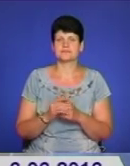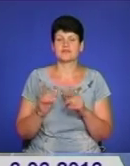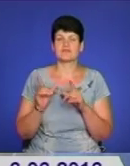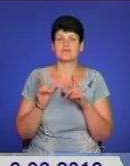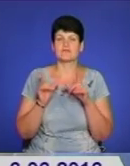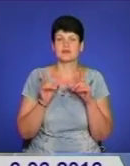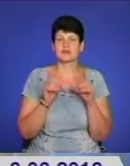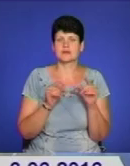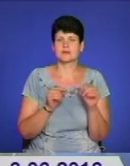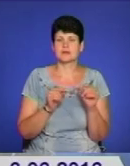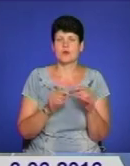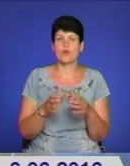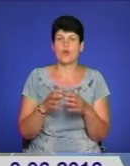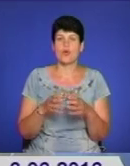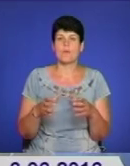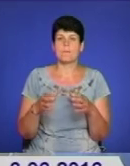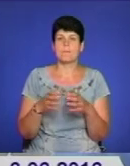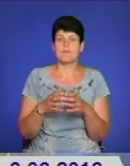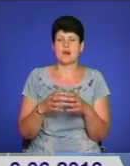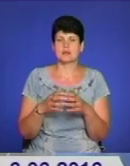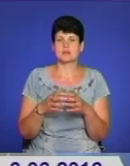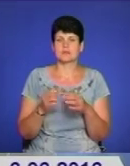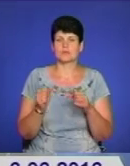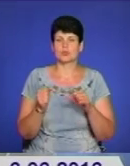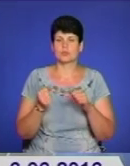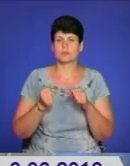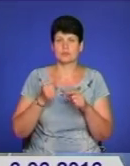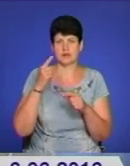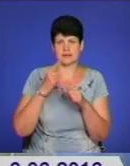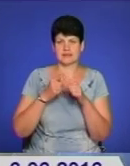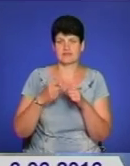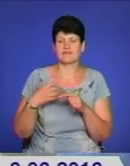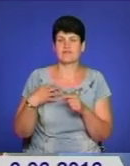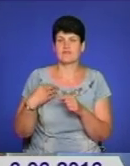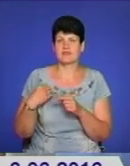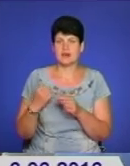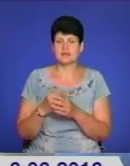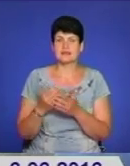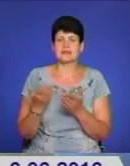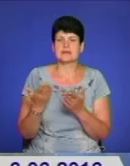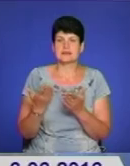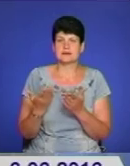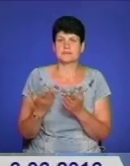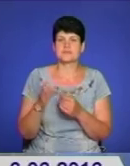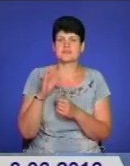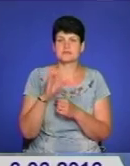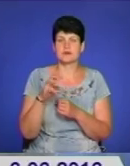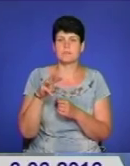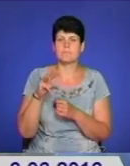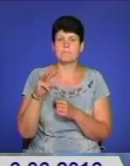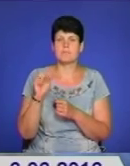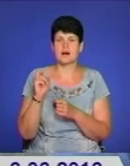виїхала команда побратимів львів'ян, в котрих і Святослав